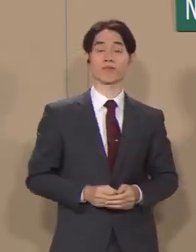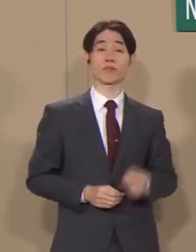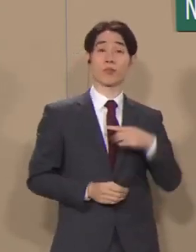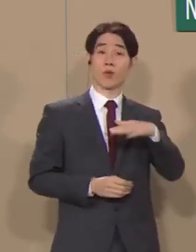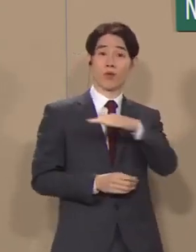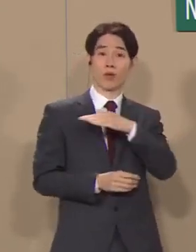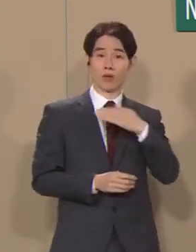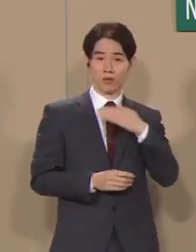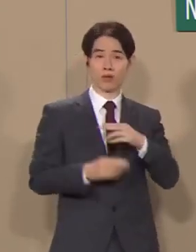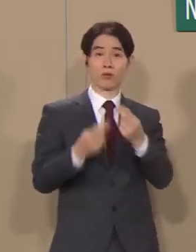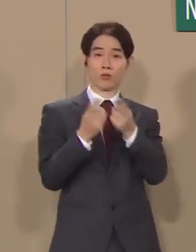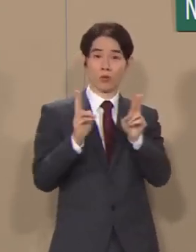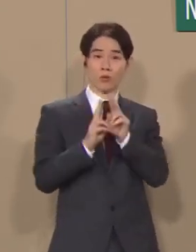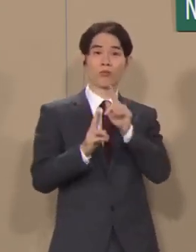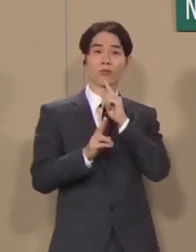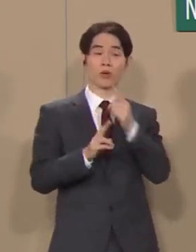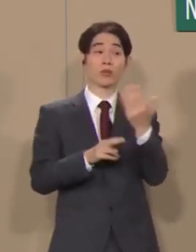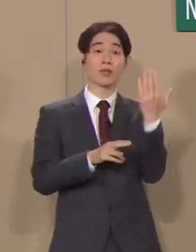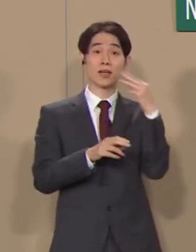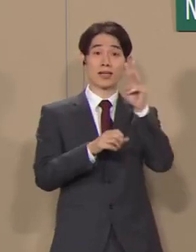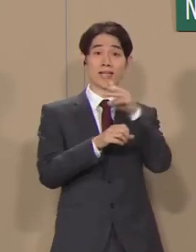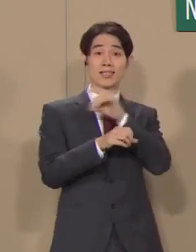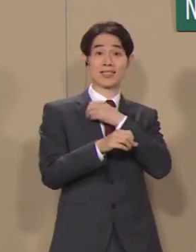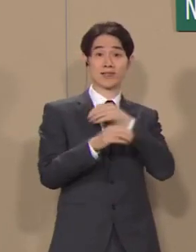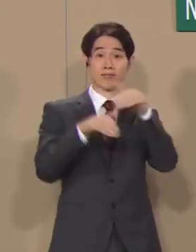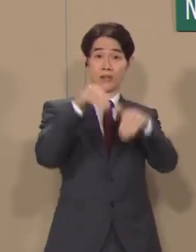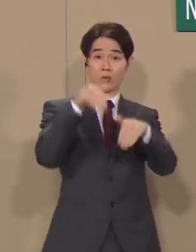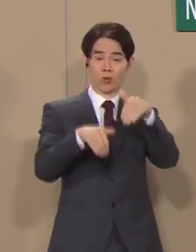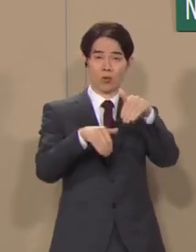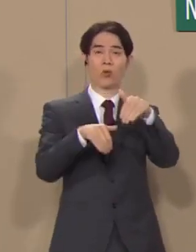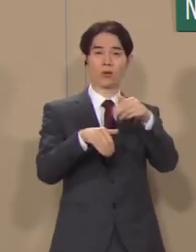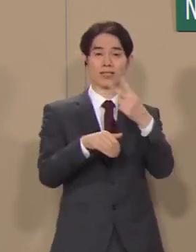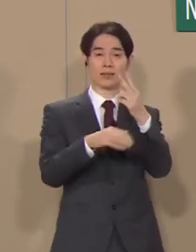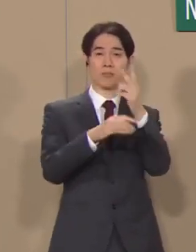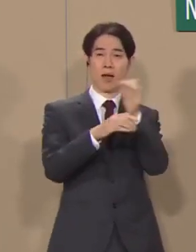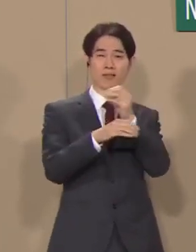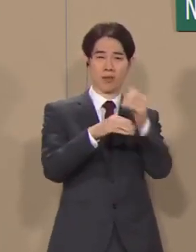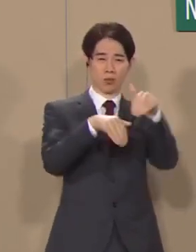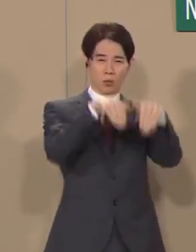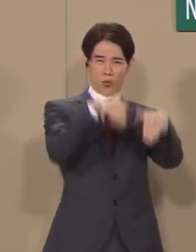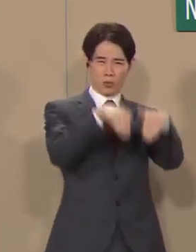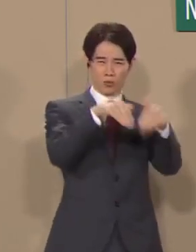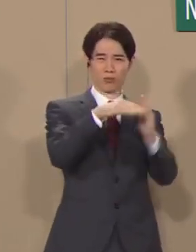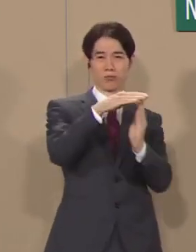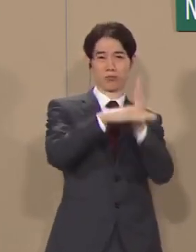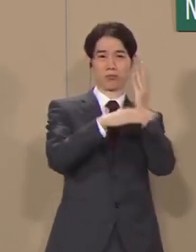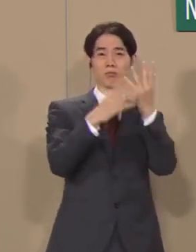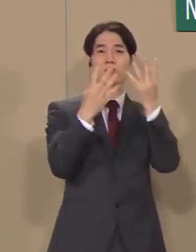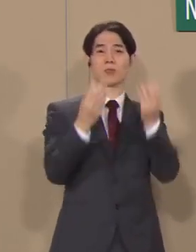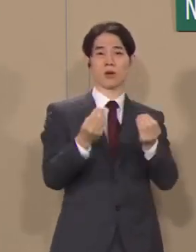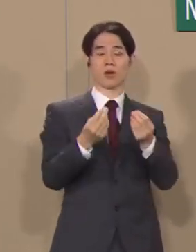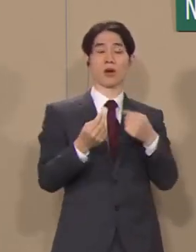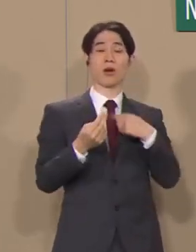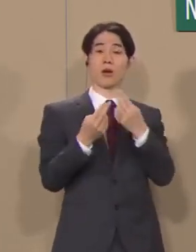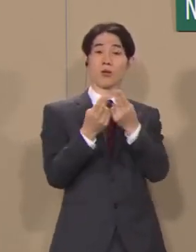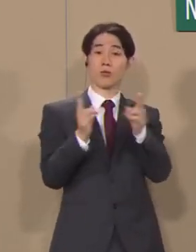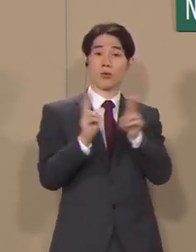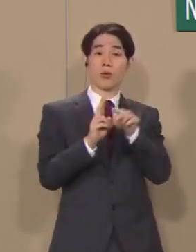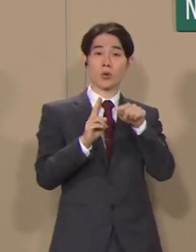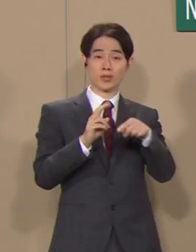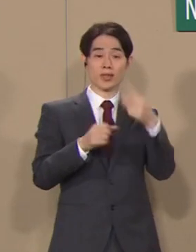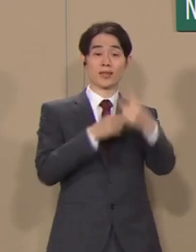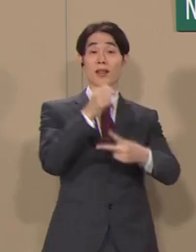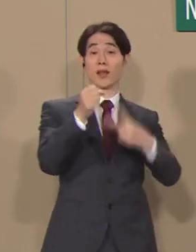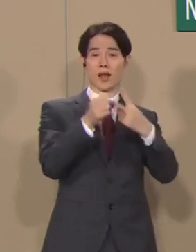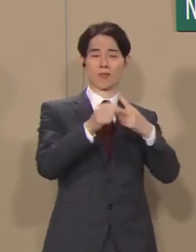我々 nhk 党は前回の参議院選挙で2%を超える得票をいただきました国政政党として2年間活動して